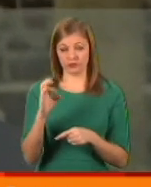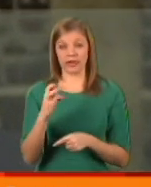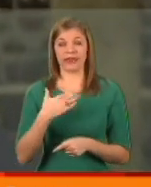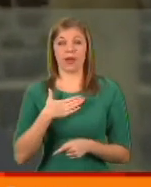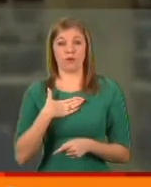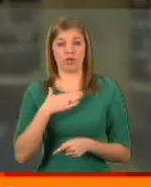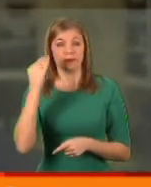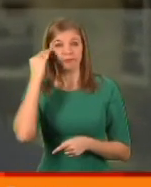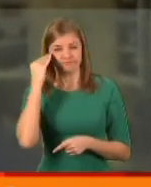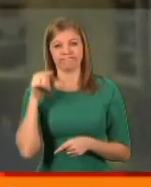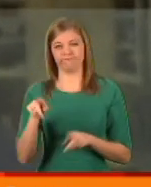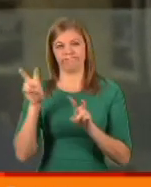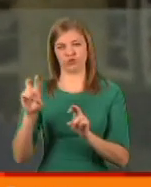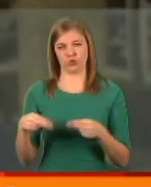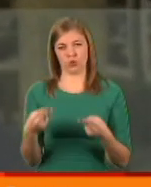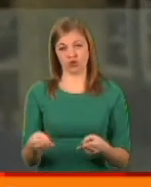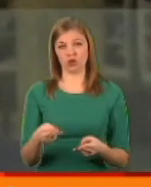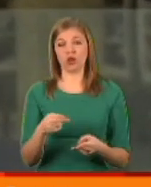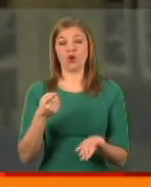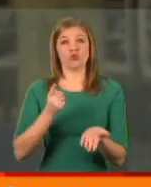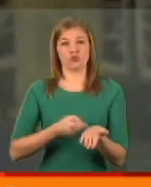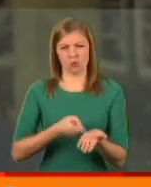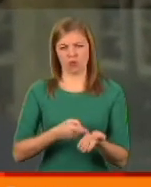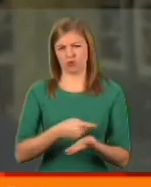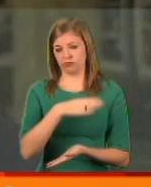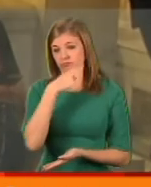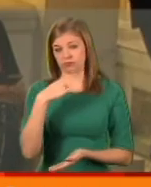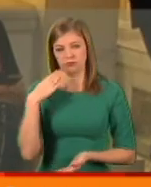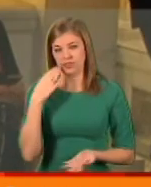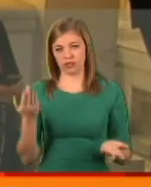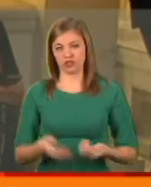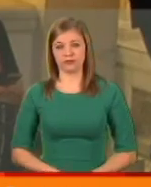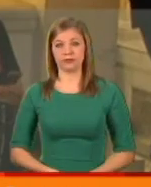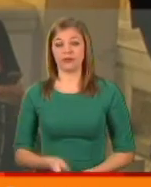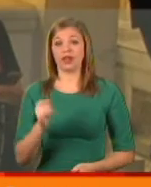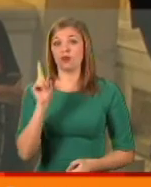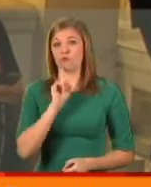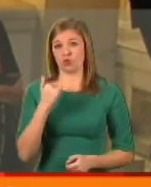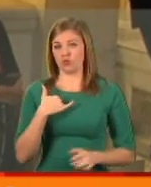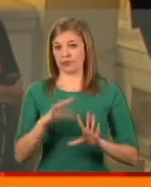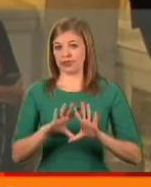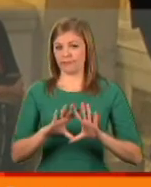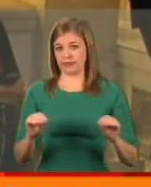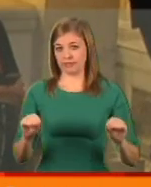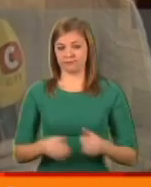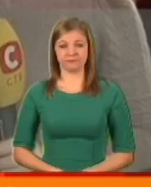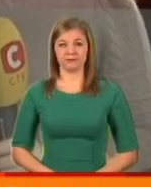моє переконання, вона є злочинною, доказів цьому безліч. І на цьому у мене поки що все.